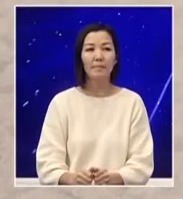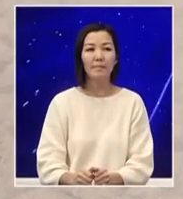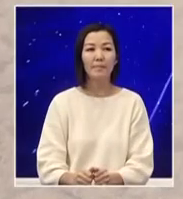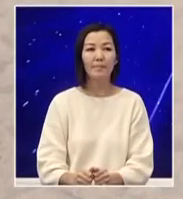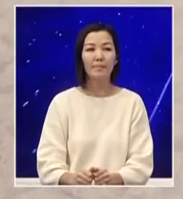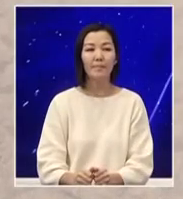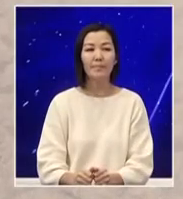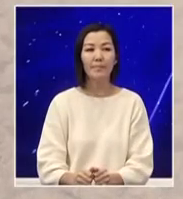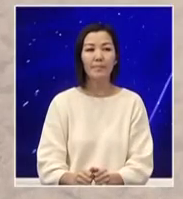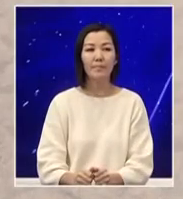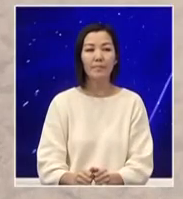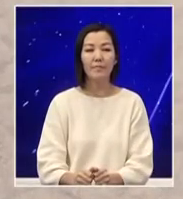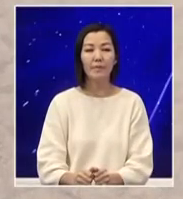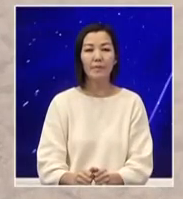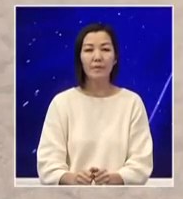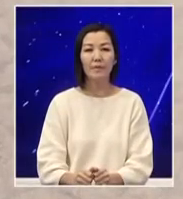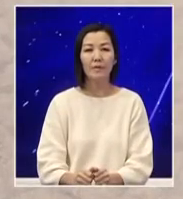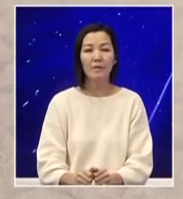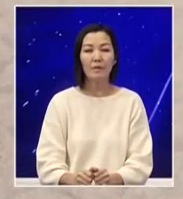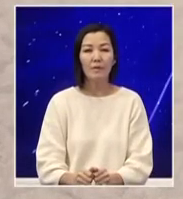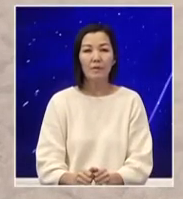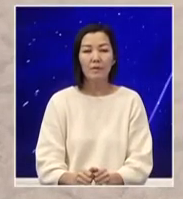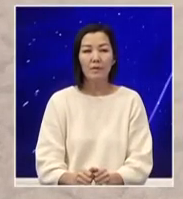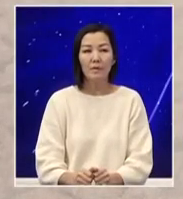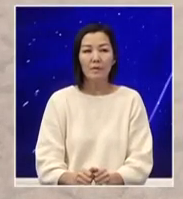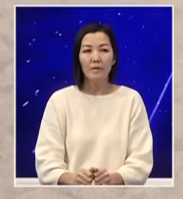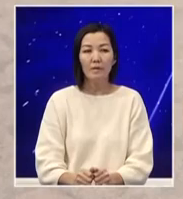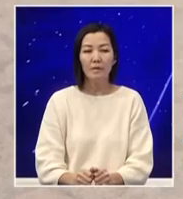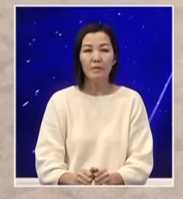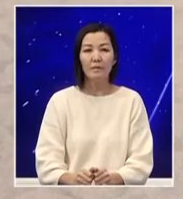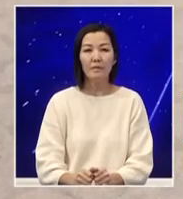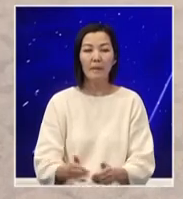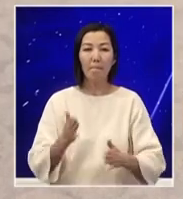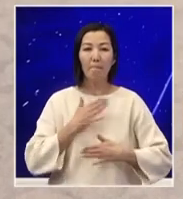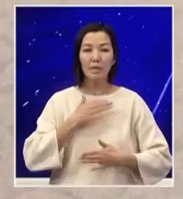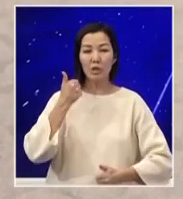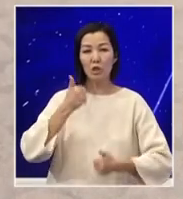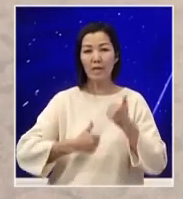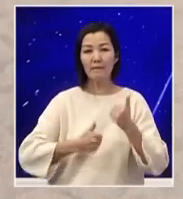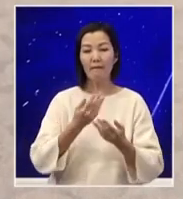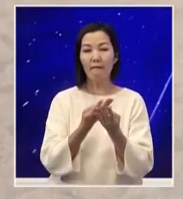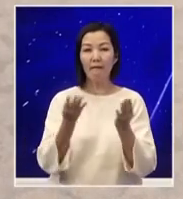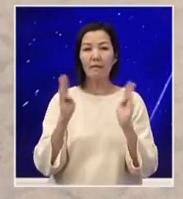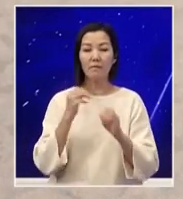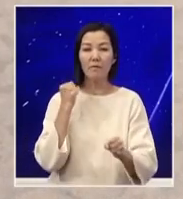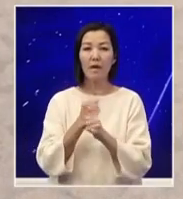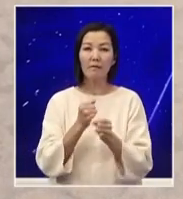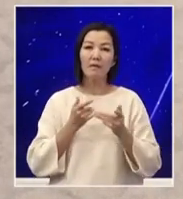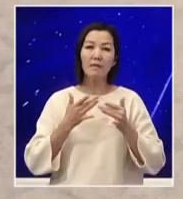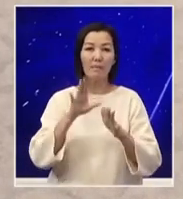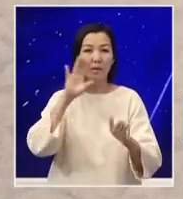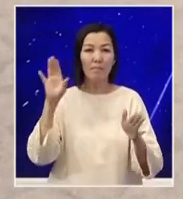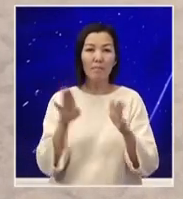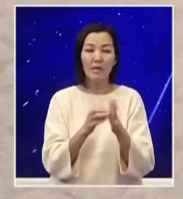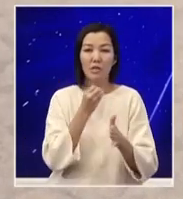игре ребята готовились в условиях карантина. Біз жарысқа карантин талаптарын қатаң сақтап, жақсы